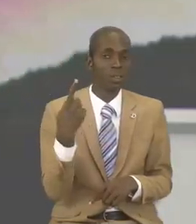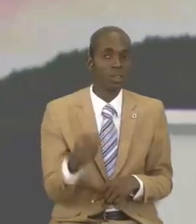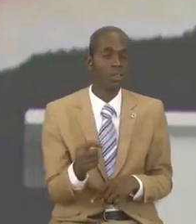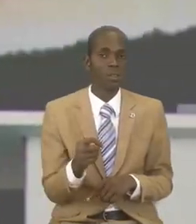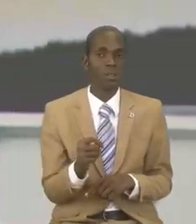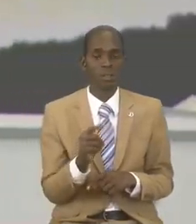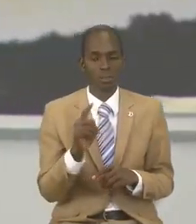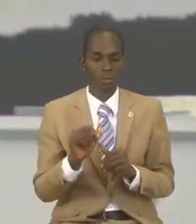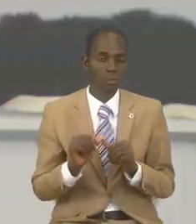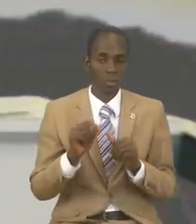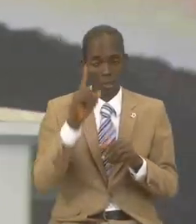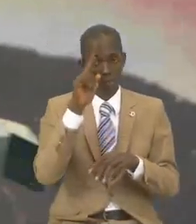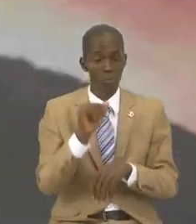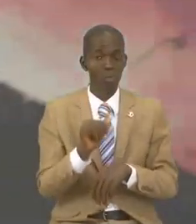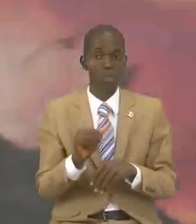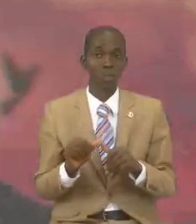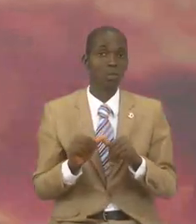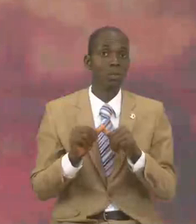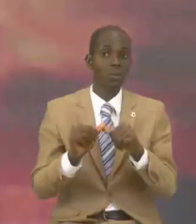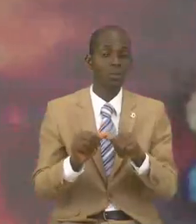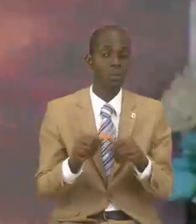le péché habituel,